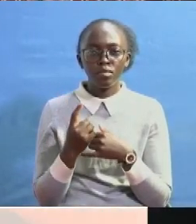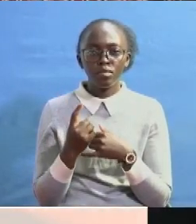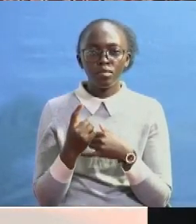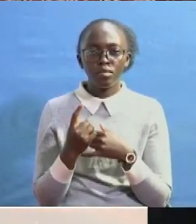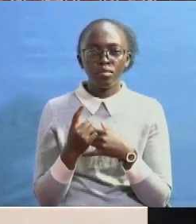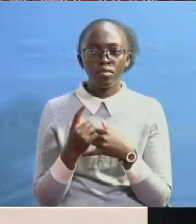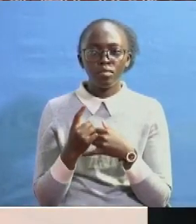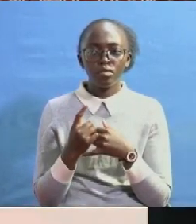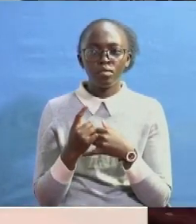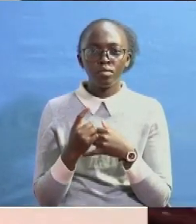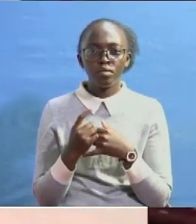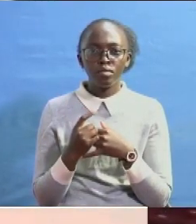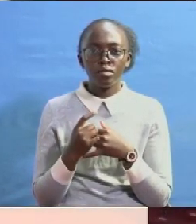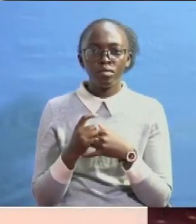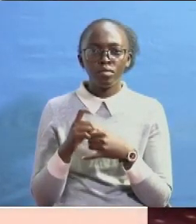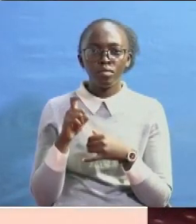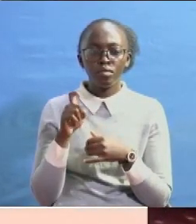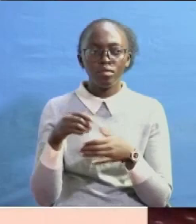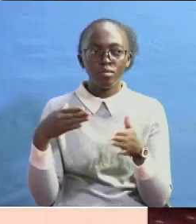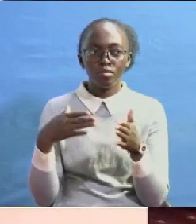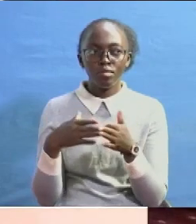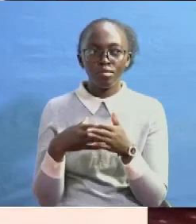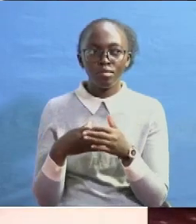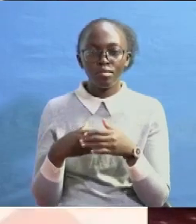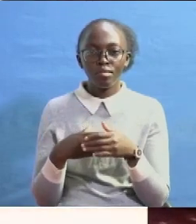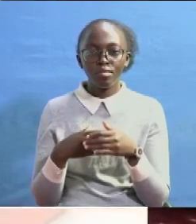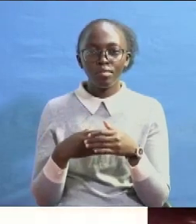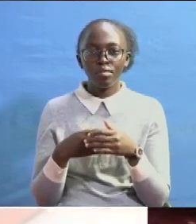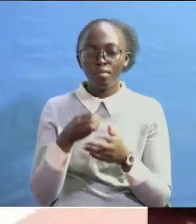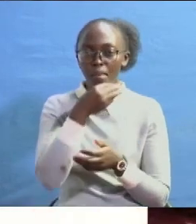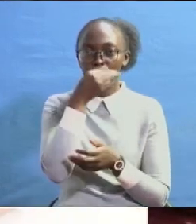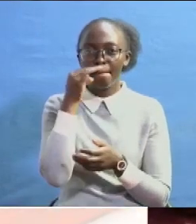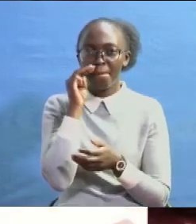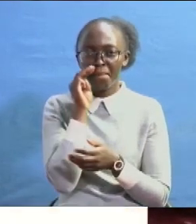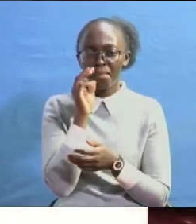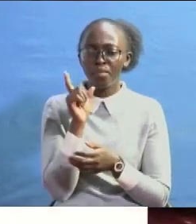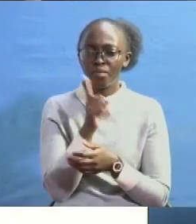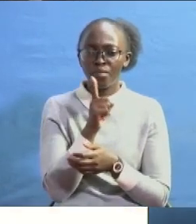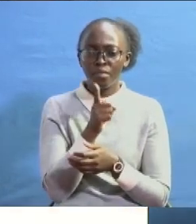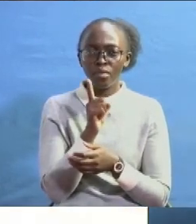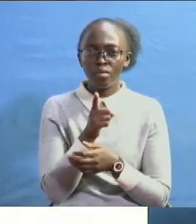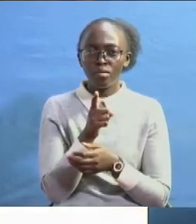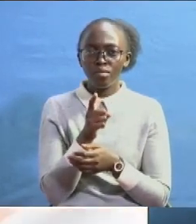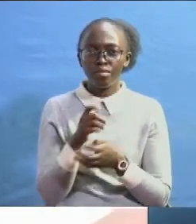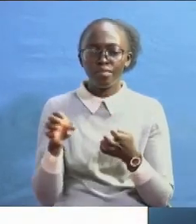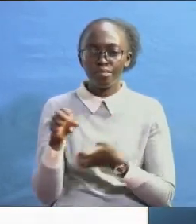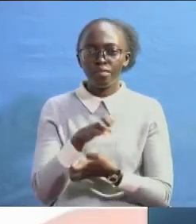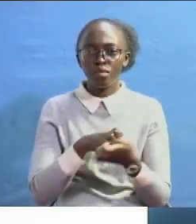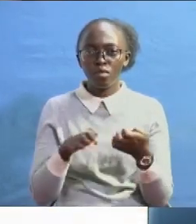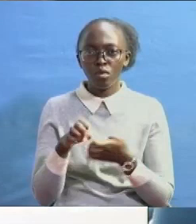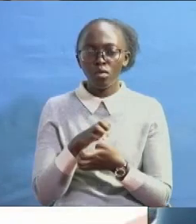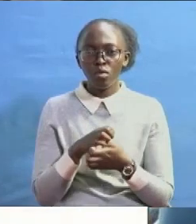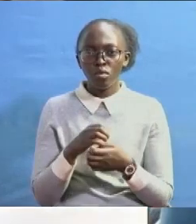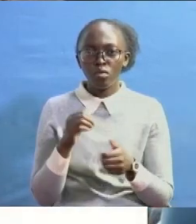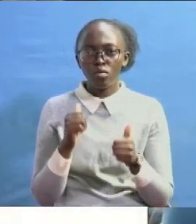kwa wanabiashara kufuata vigezo vya kisheria. Mudavadi alionya kwamba gharama ya juu ya kuendesha mifumo ya huduma